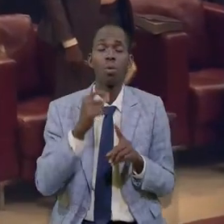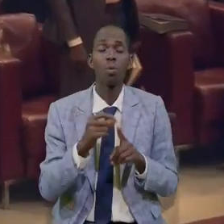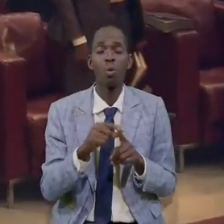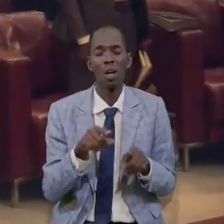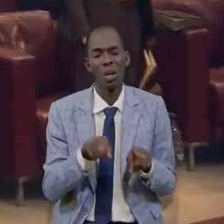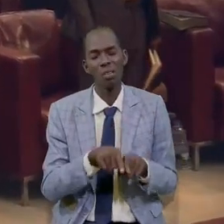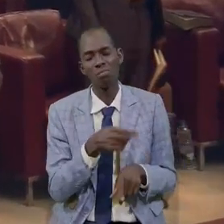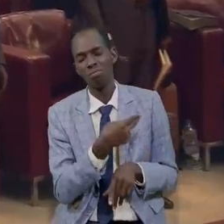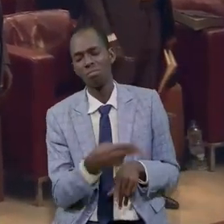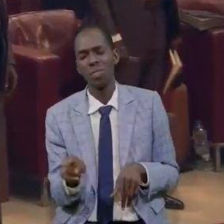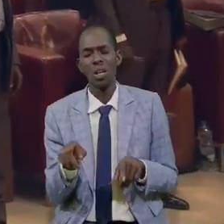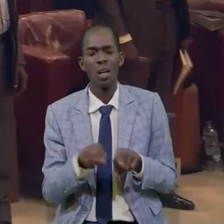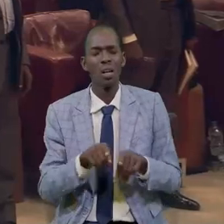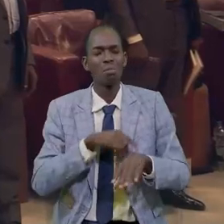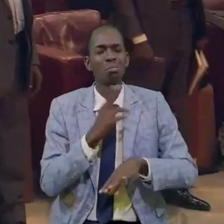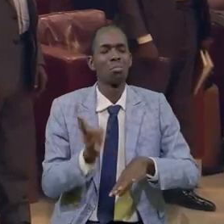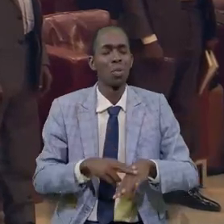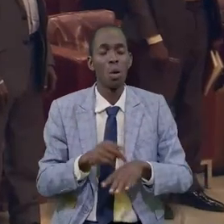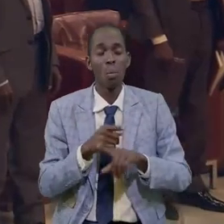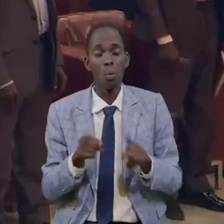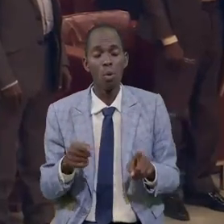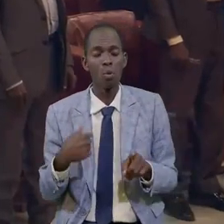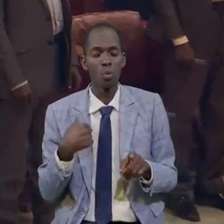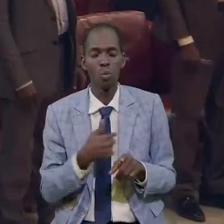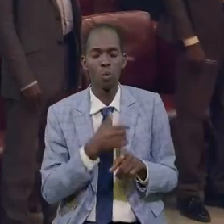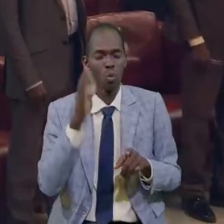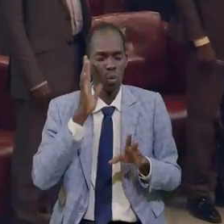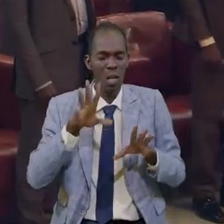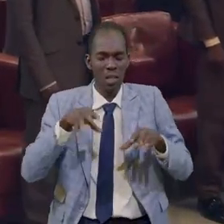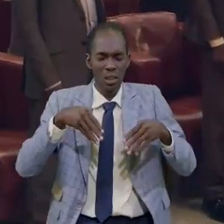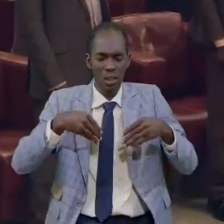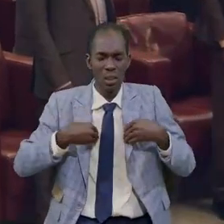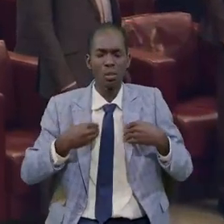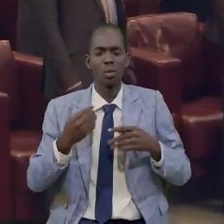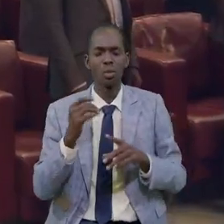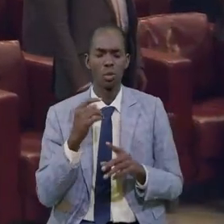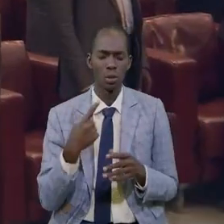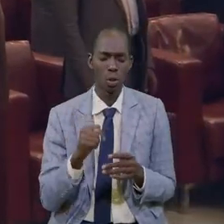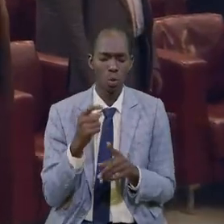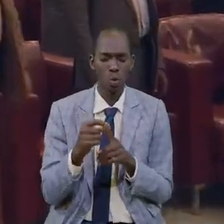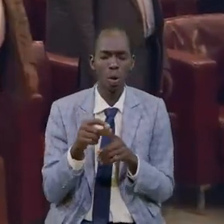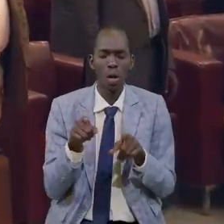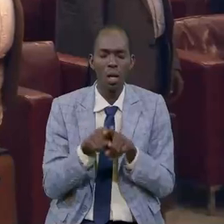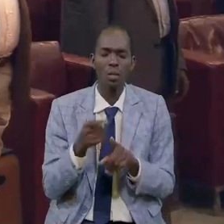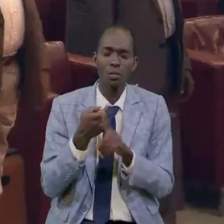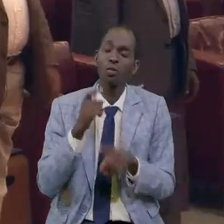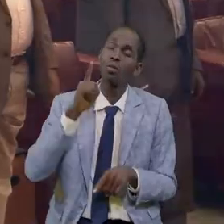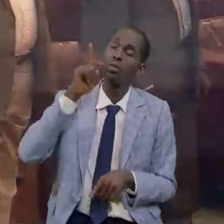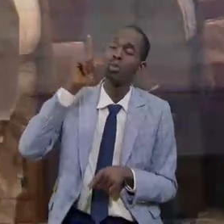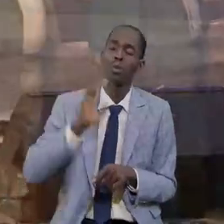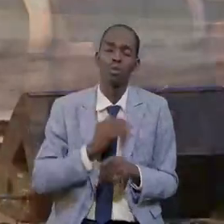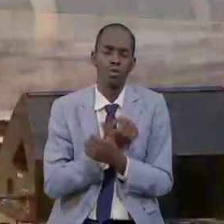ordinaire et que nous la recevions comme la parole venant de notre Père aimable au nom de